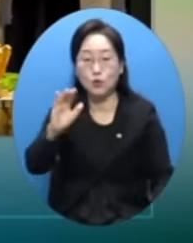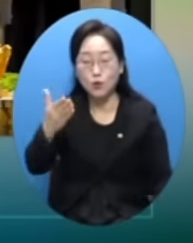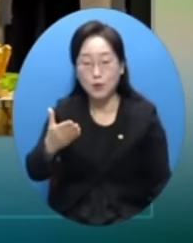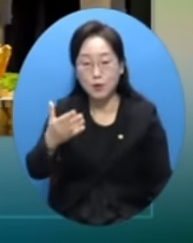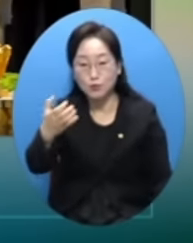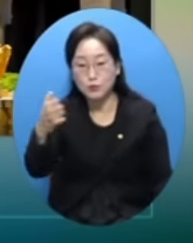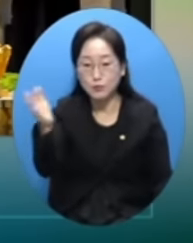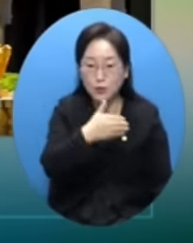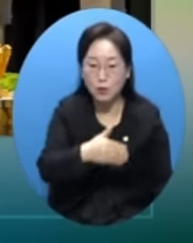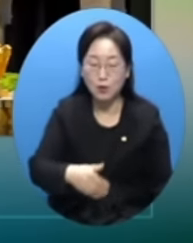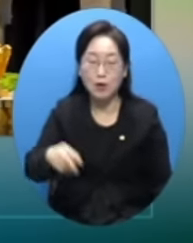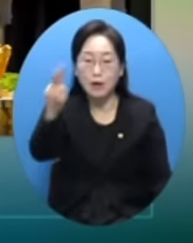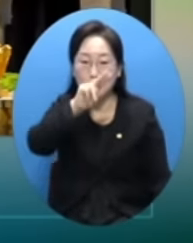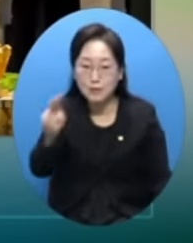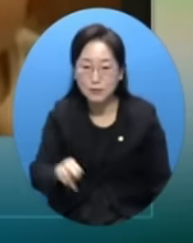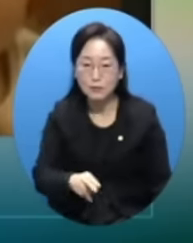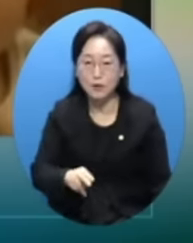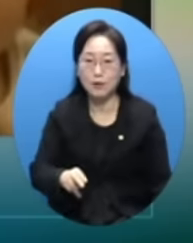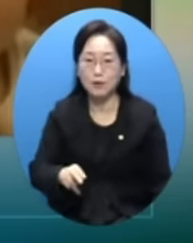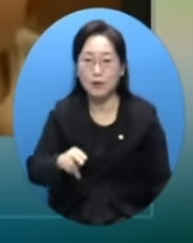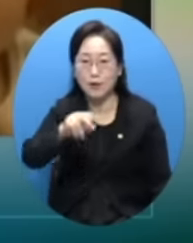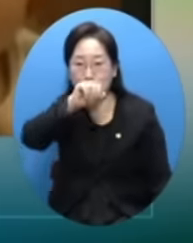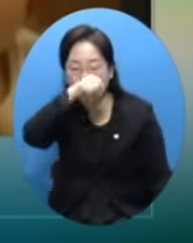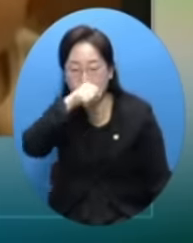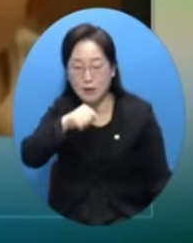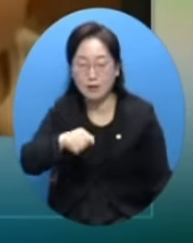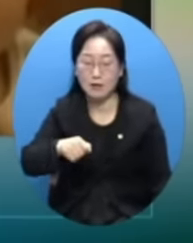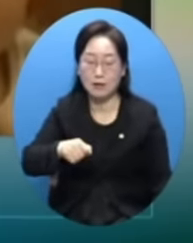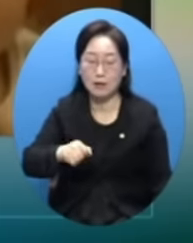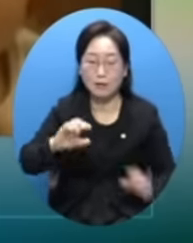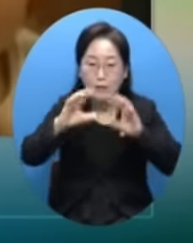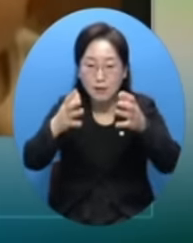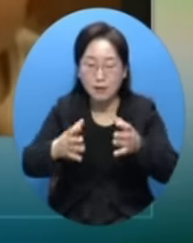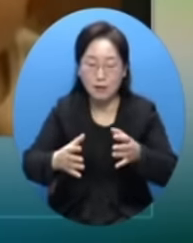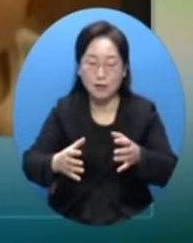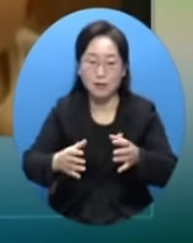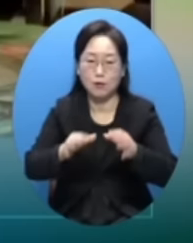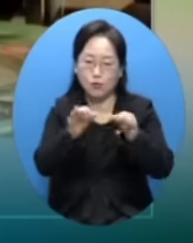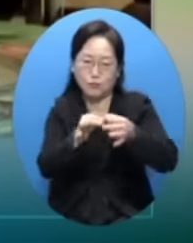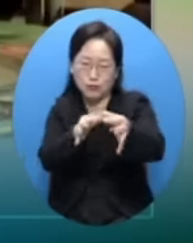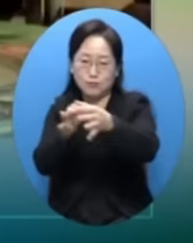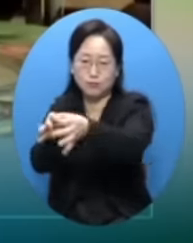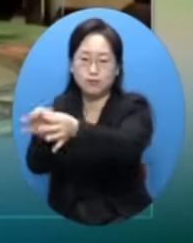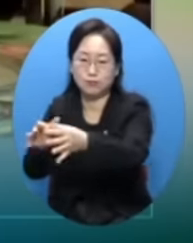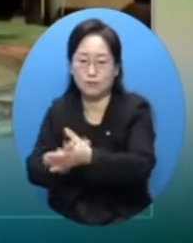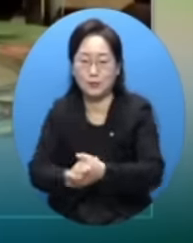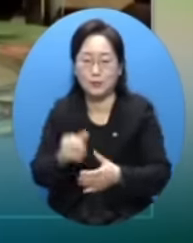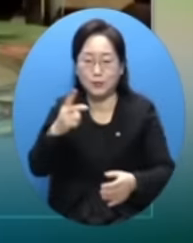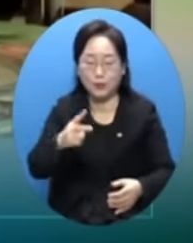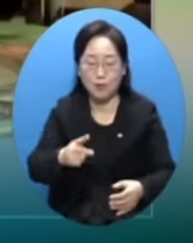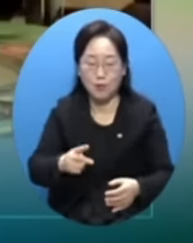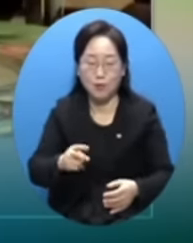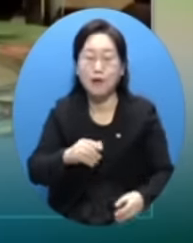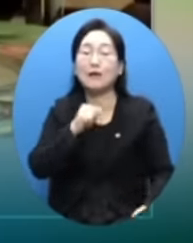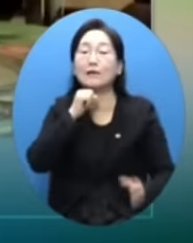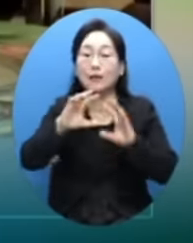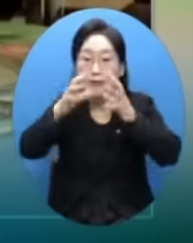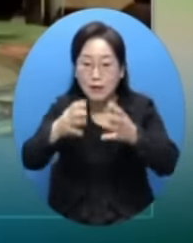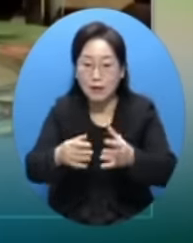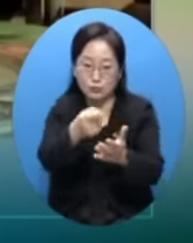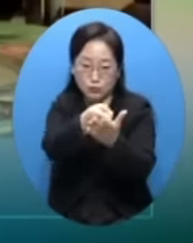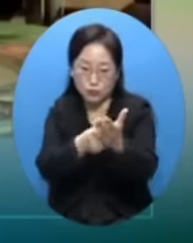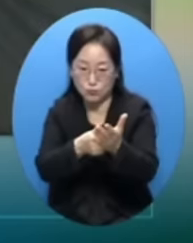넘어서 베트남 남아프리카 공화국 여러 나라에 도네이션 했고 개발 도생 어린이들을 위한 수술비를